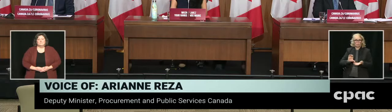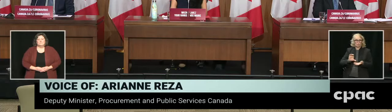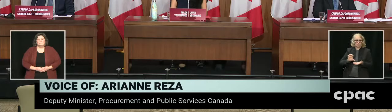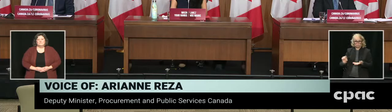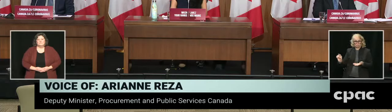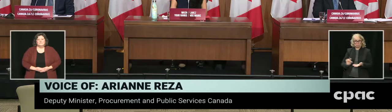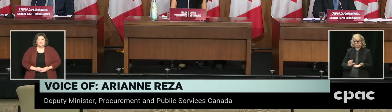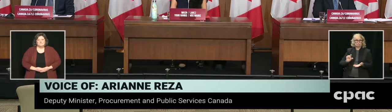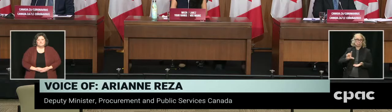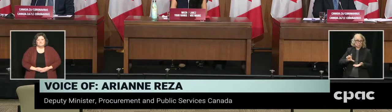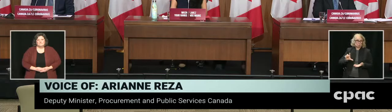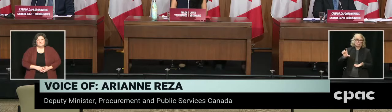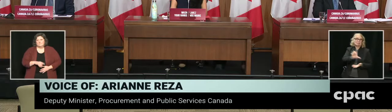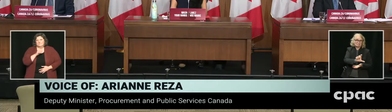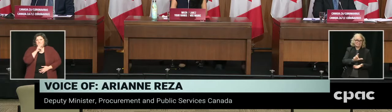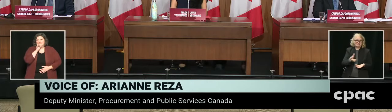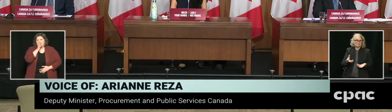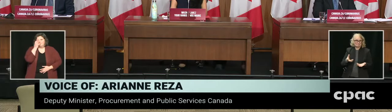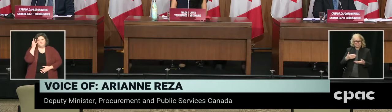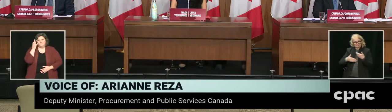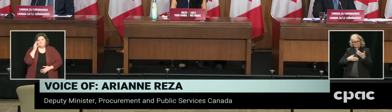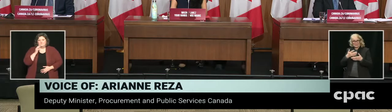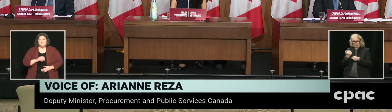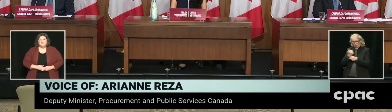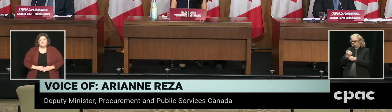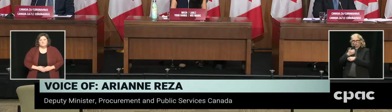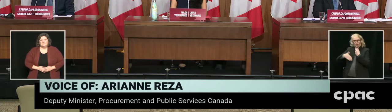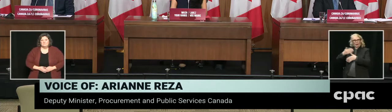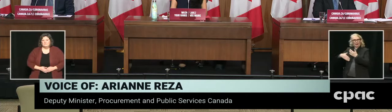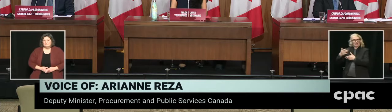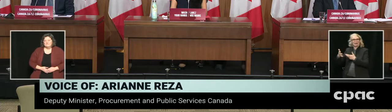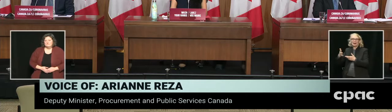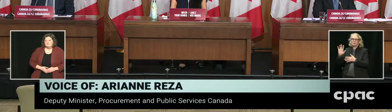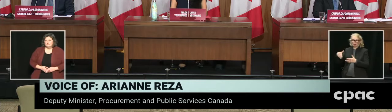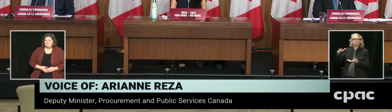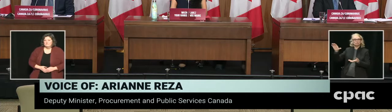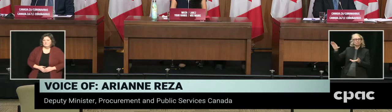prend son air d'aller. Merci. Question suivie.